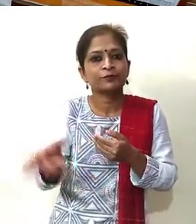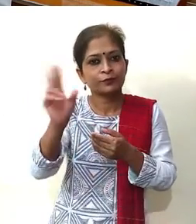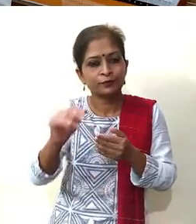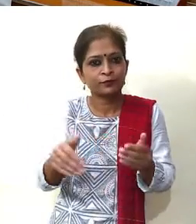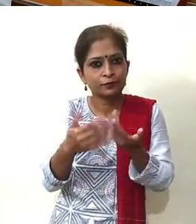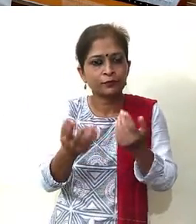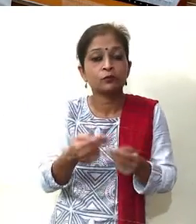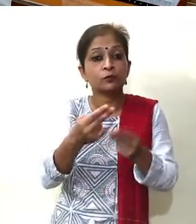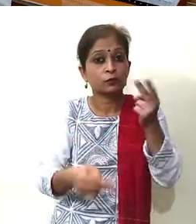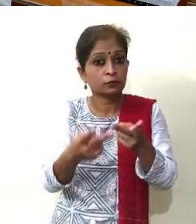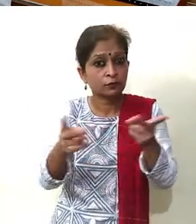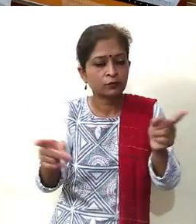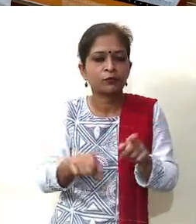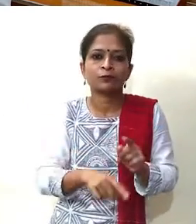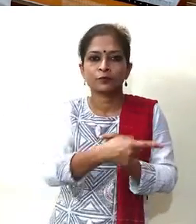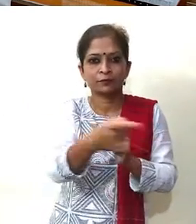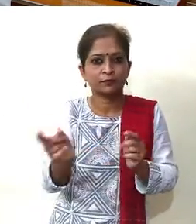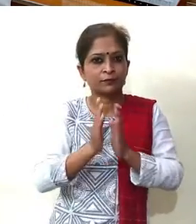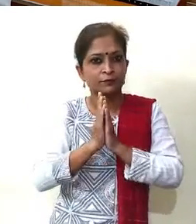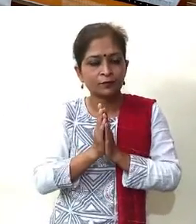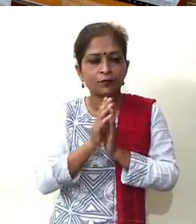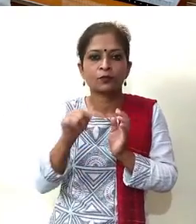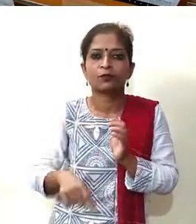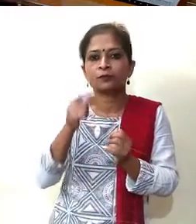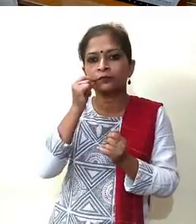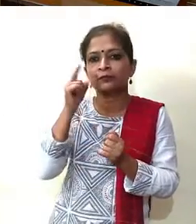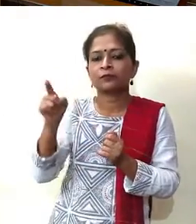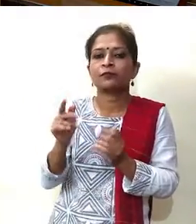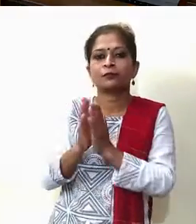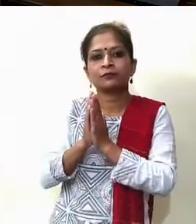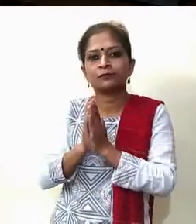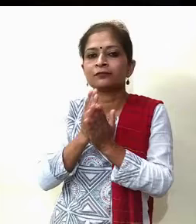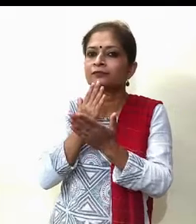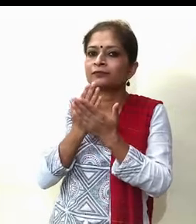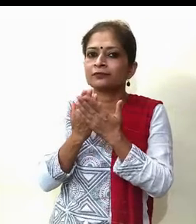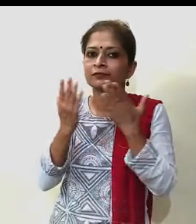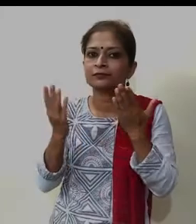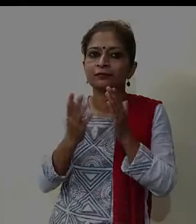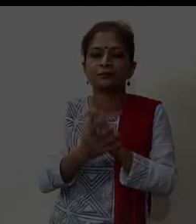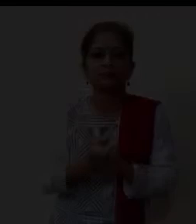तब तक के लिए आप सभी को नमस्कार। और सर आपका बहुत बहुत धन्यवाद। बहुत बहुत